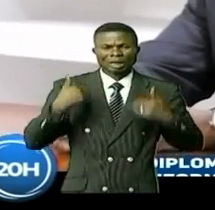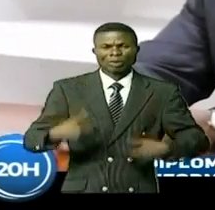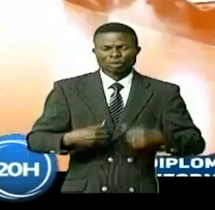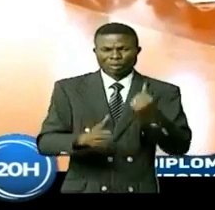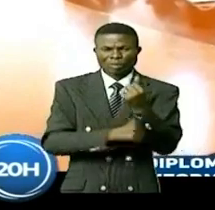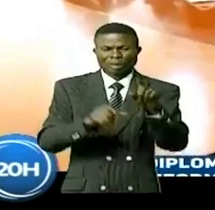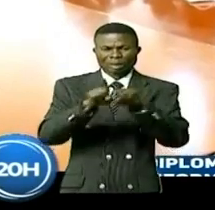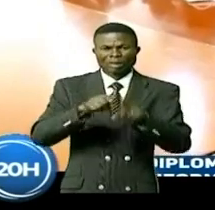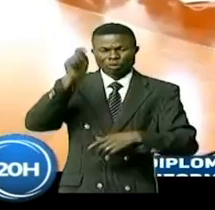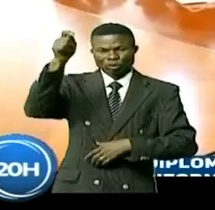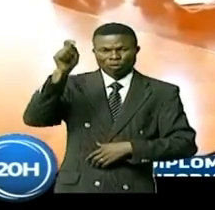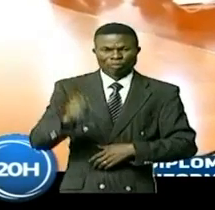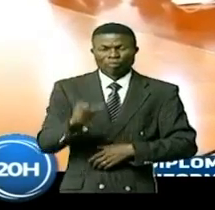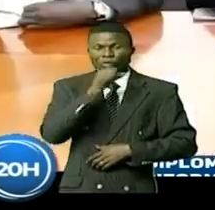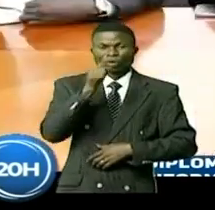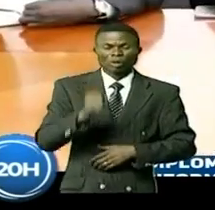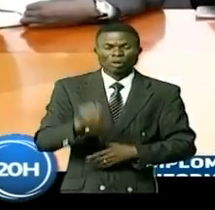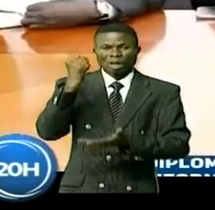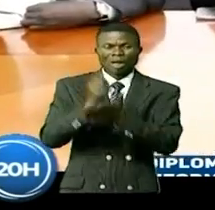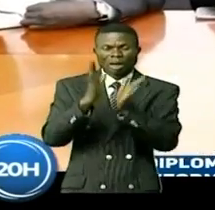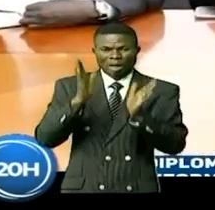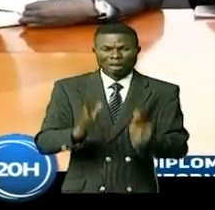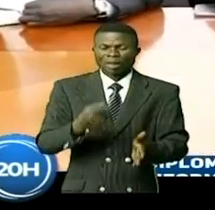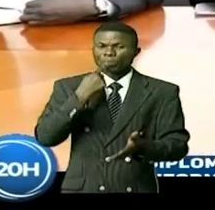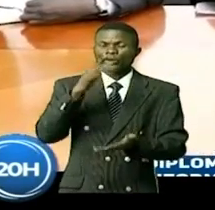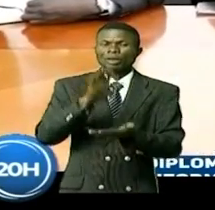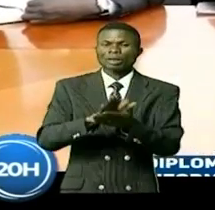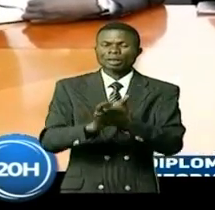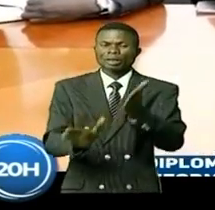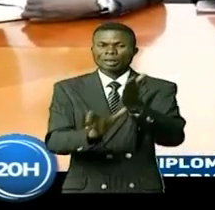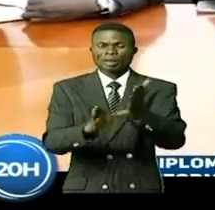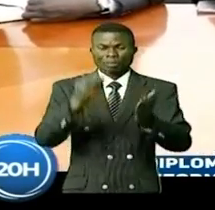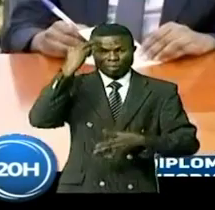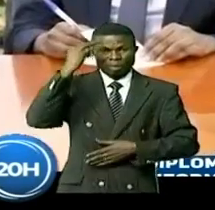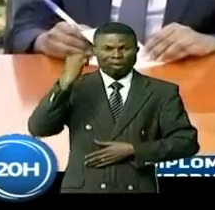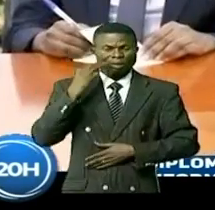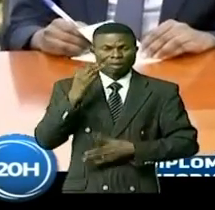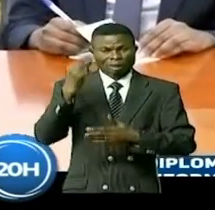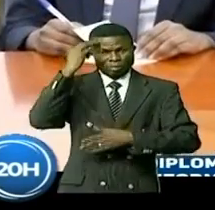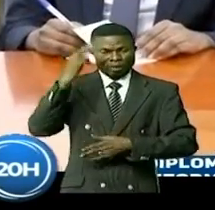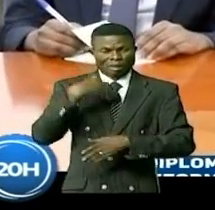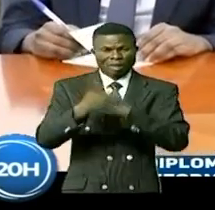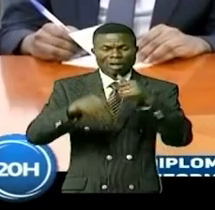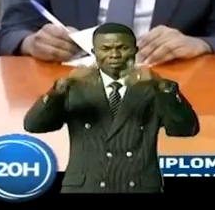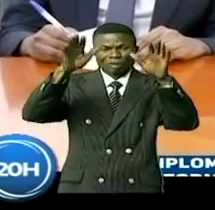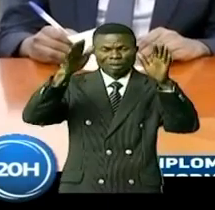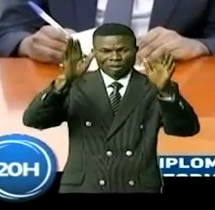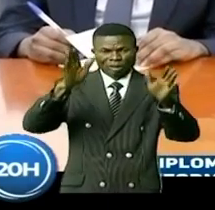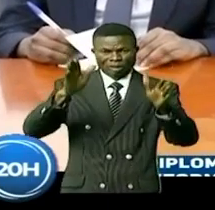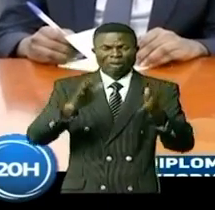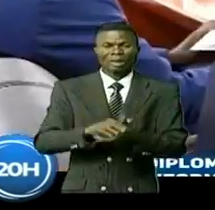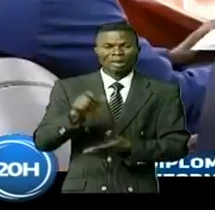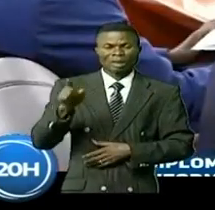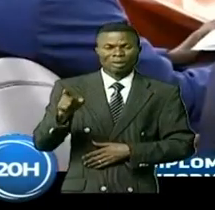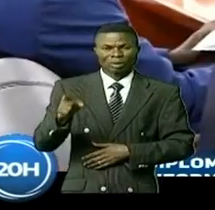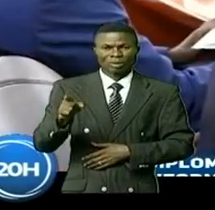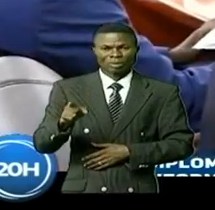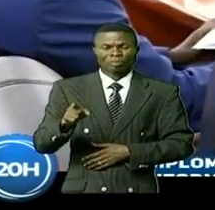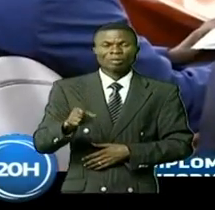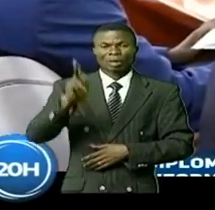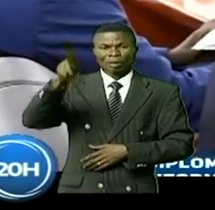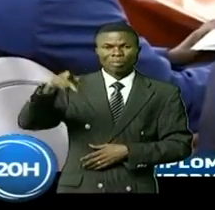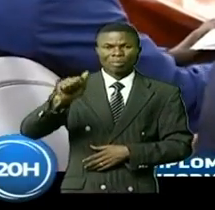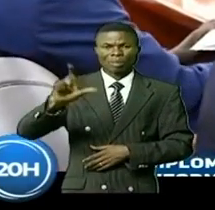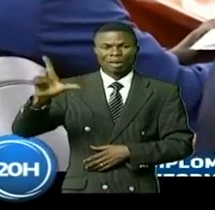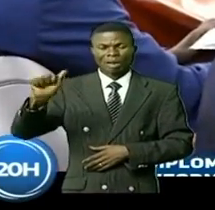militaire. Les doyens des ambassadeurs a remercié le vice-premier ministre, ministre des Affaires étrangères, Christophe Lutundula Pala,